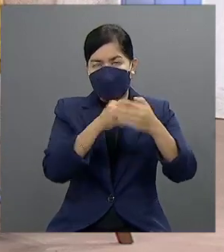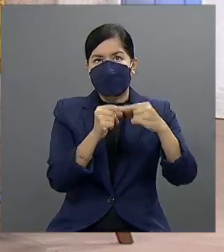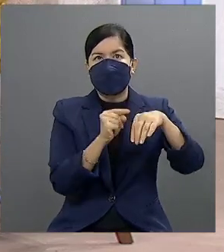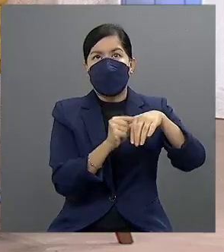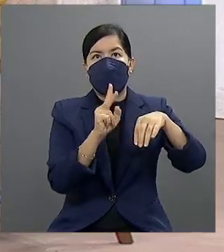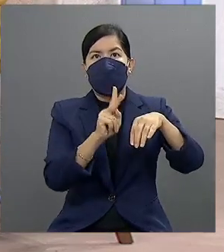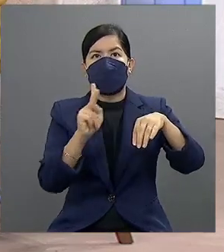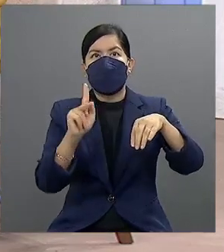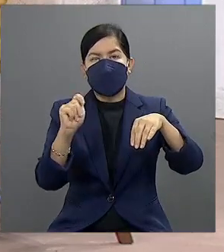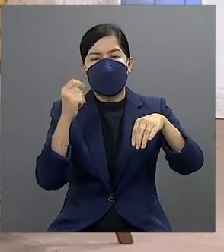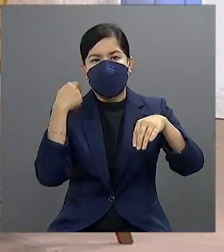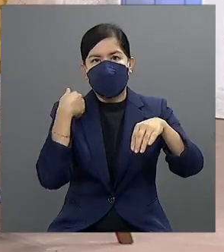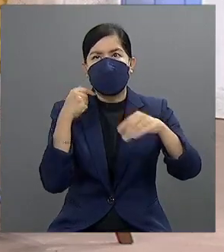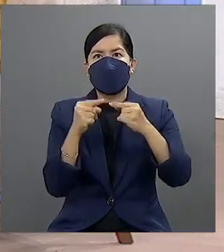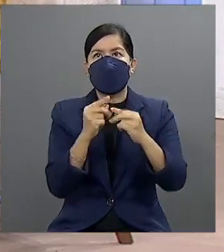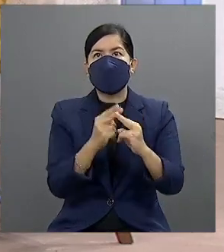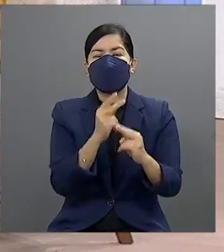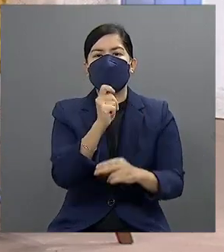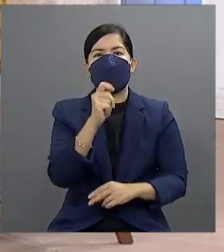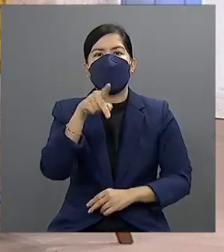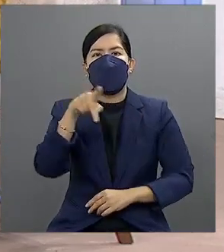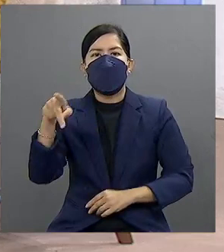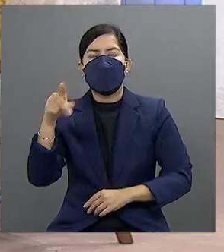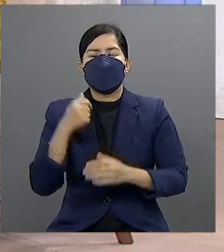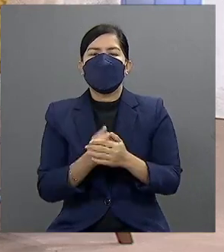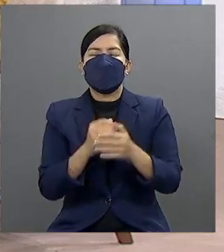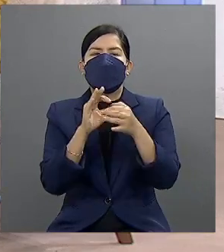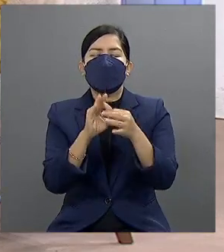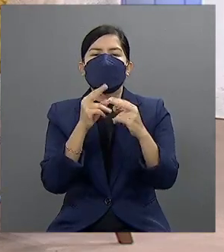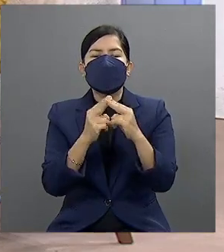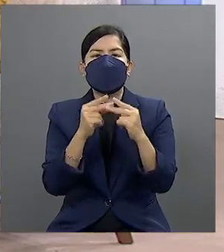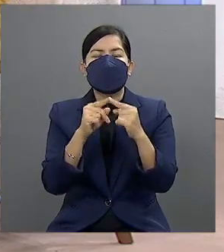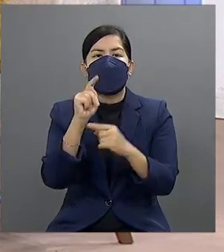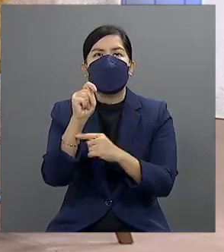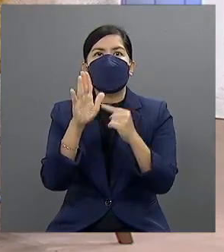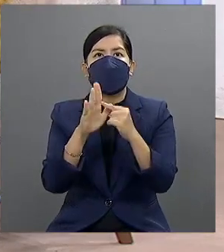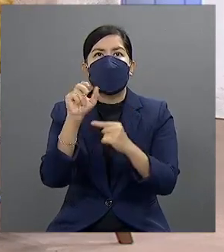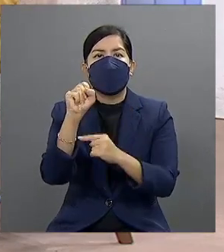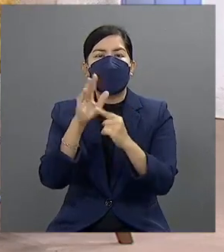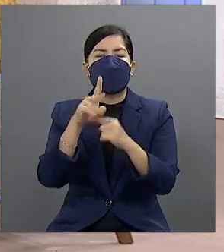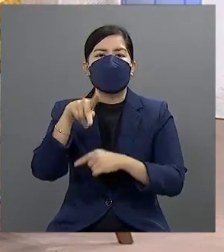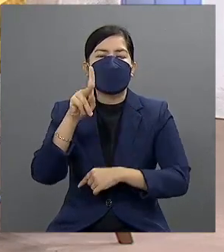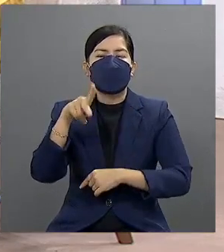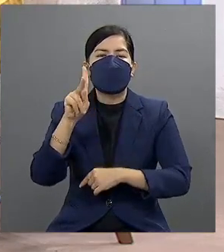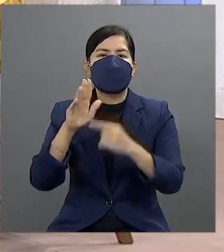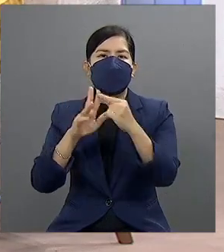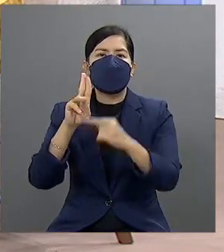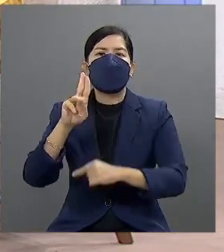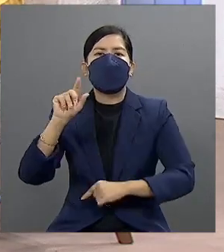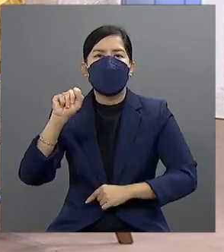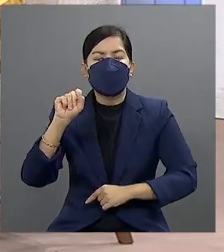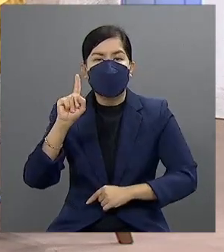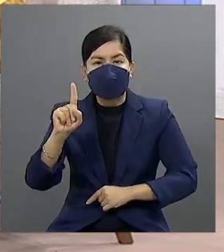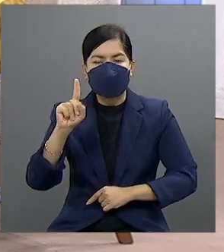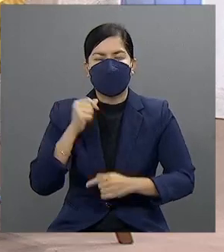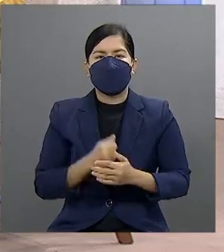ค่ะ เพื่อที่จะต้องใช้วันเดือนวันหนึ่งอาจจะต้องร้องเรียนแต่ไม่ร้องเรียนดีที่สุดแต่ก็มีติดเอาไว้นะมันทำให้ชีวิตเราสะดวกมากยิ่งขึ้นนะครับอ่ะ